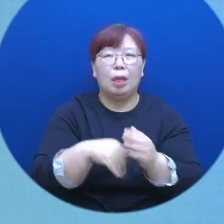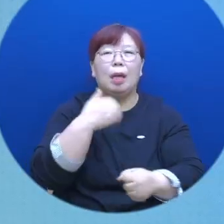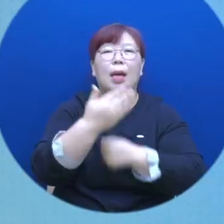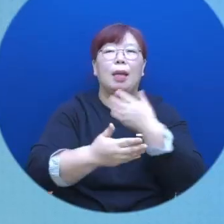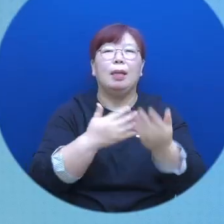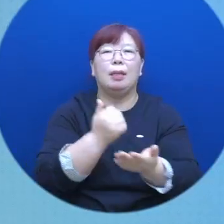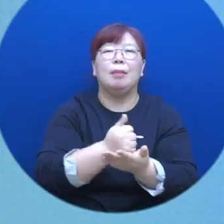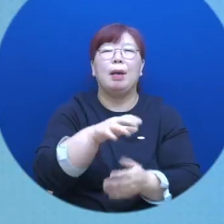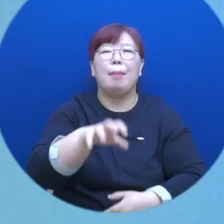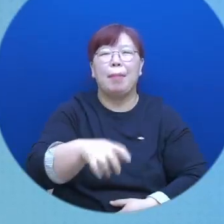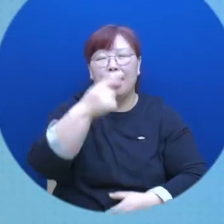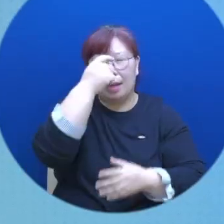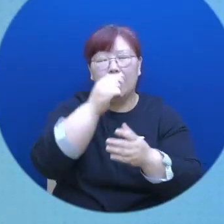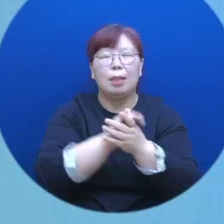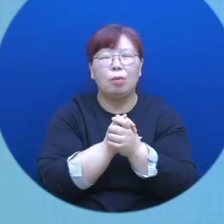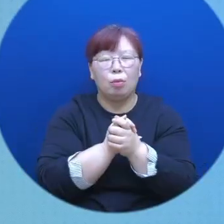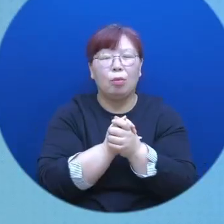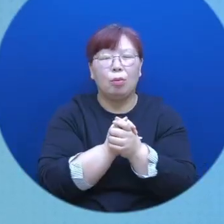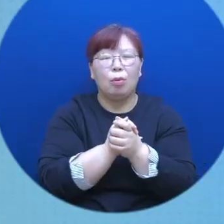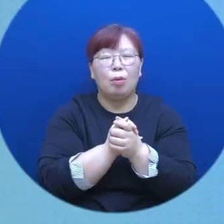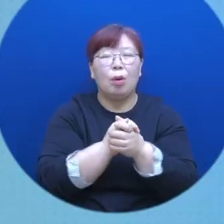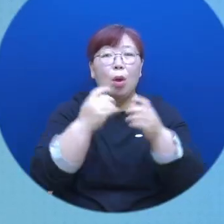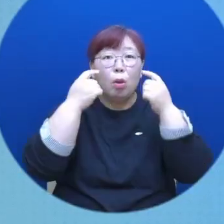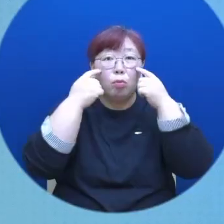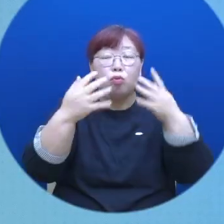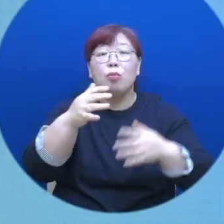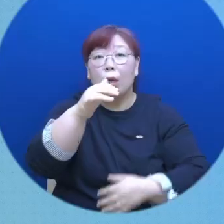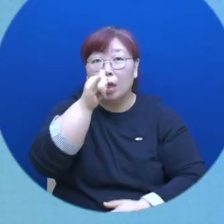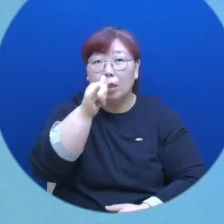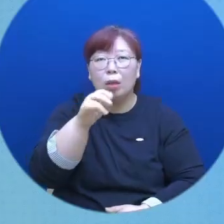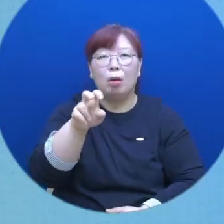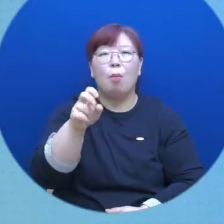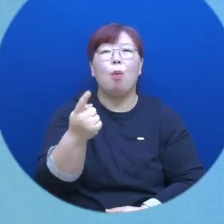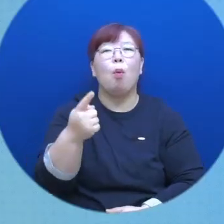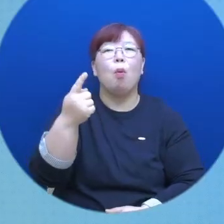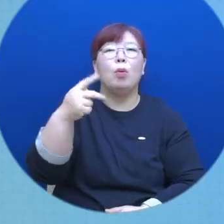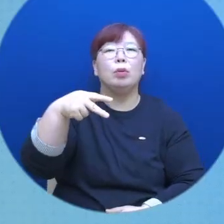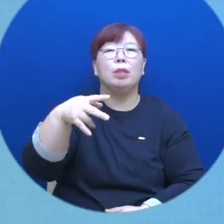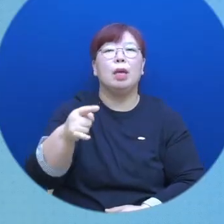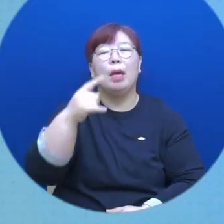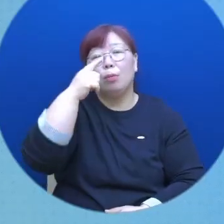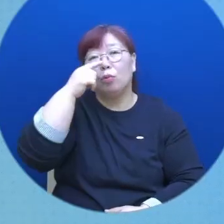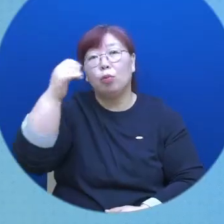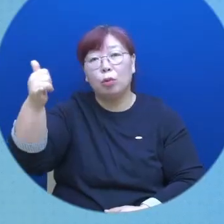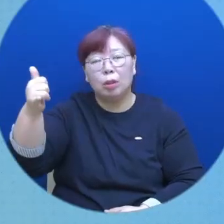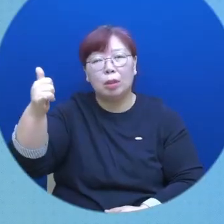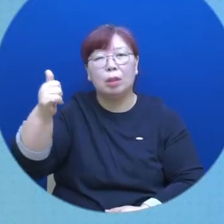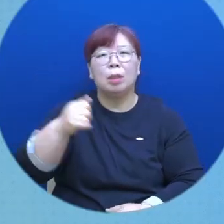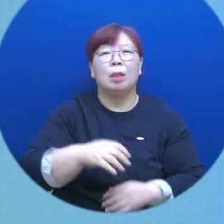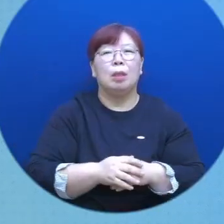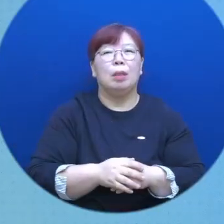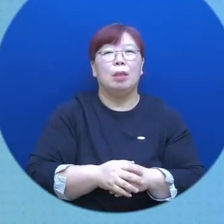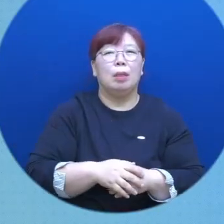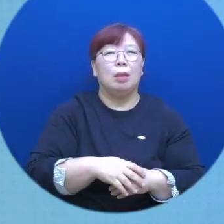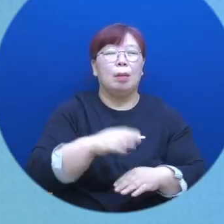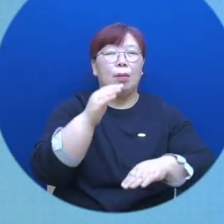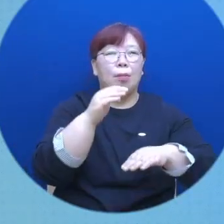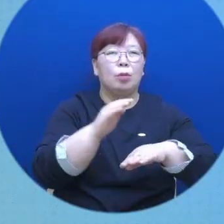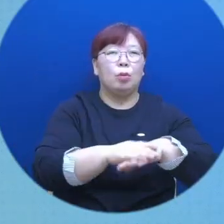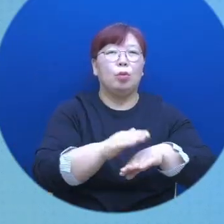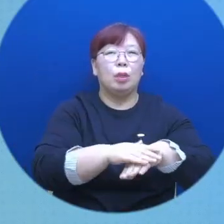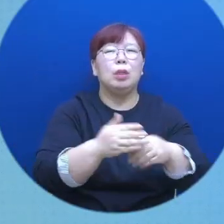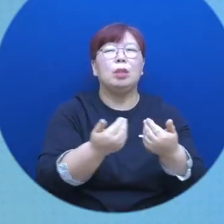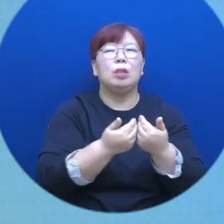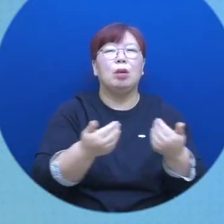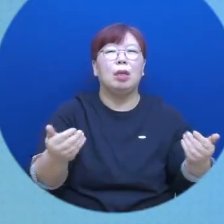기도죠. 분명한 게 있습니다. 모세에 보면은 모세가 부모의 손을 떠났을 때 할